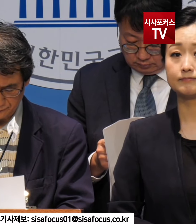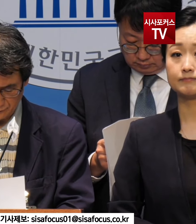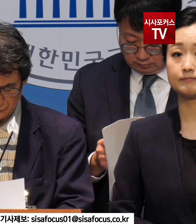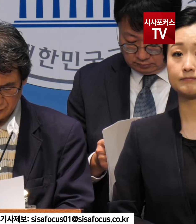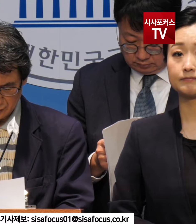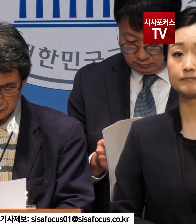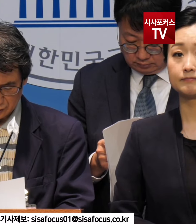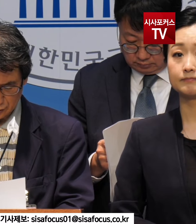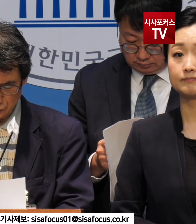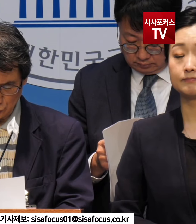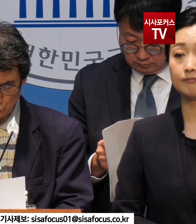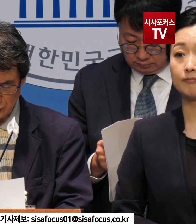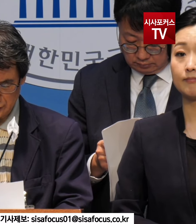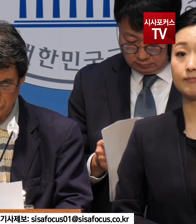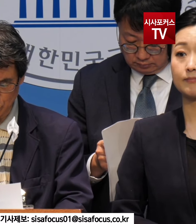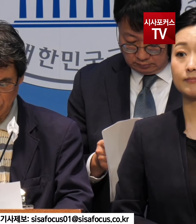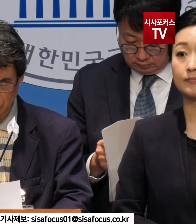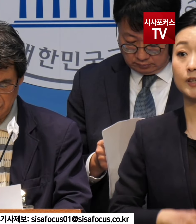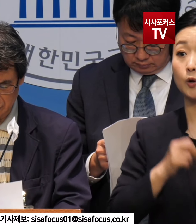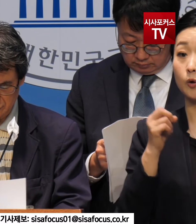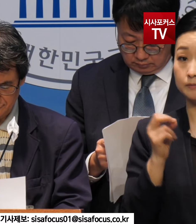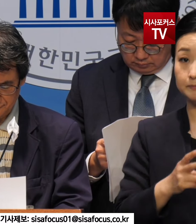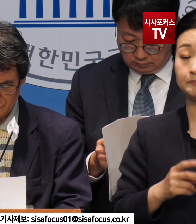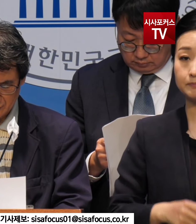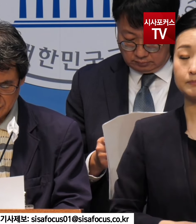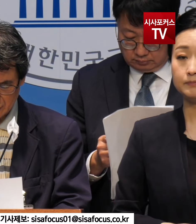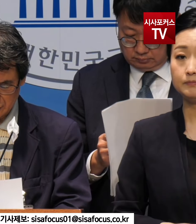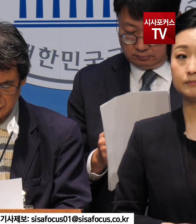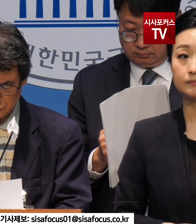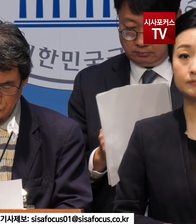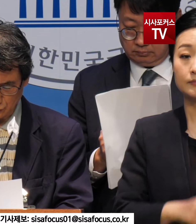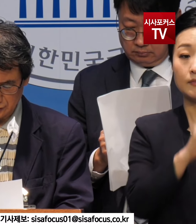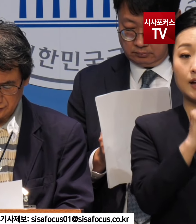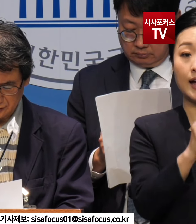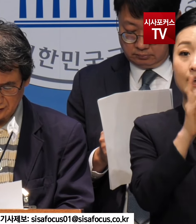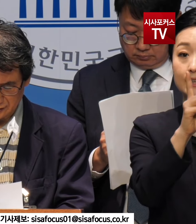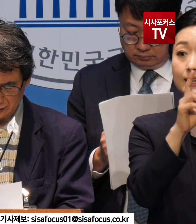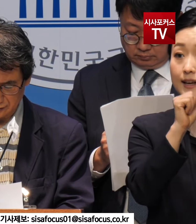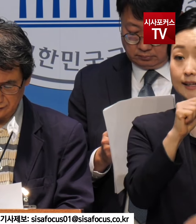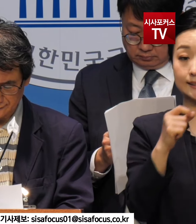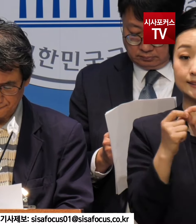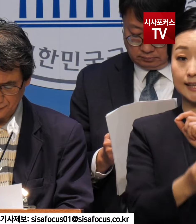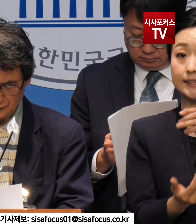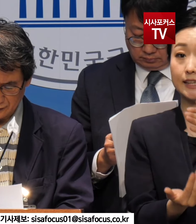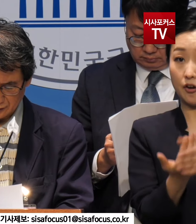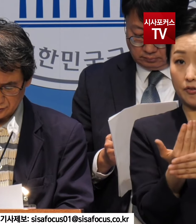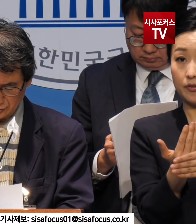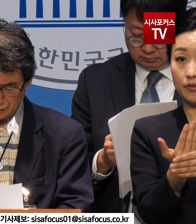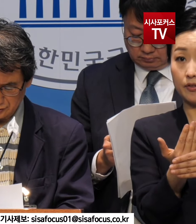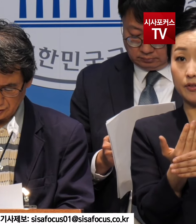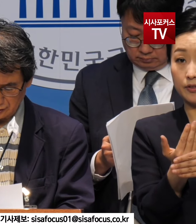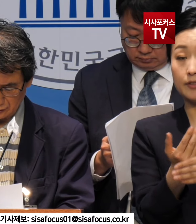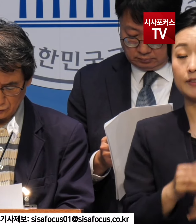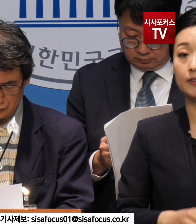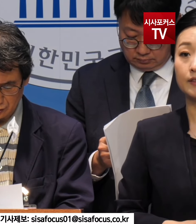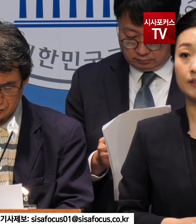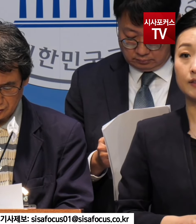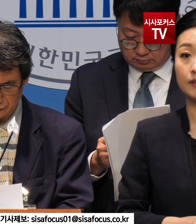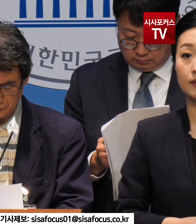주장합니다. 그리고 또 하나 놀라운 일은 IDS 홀딩스 사기 사건은